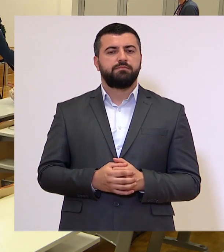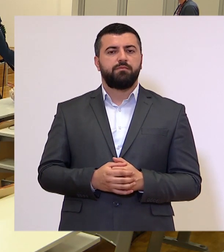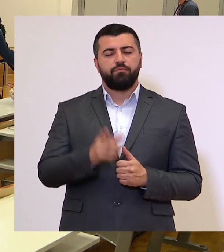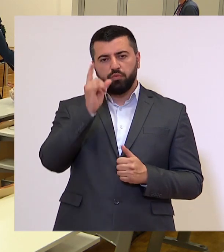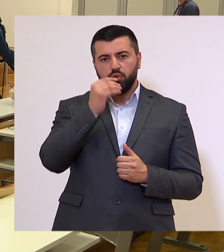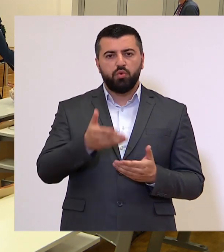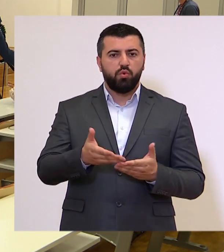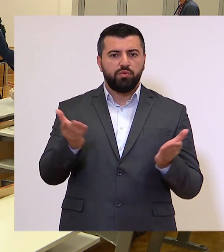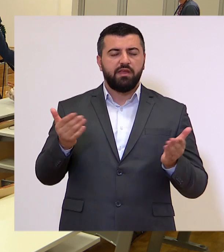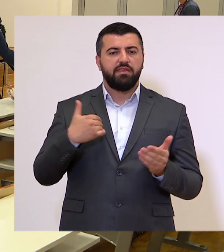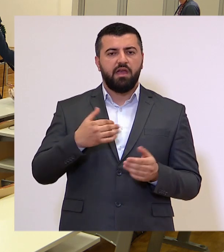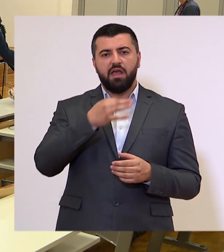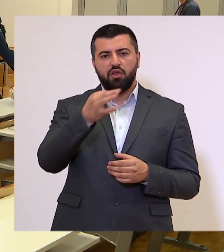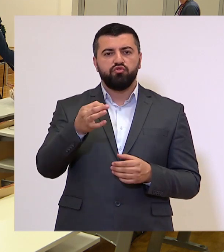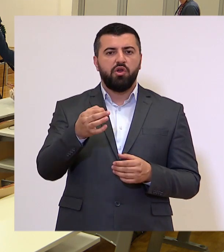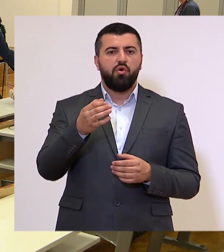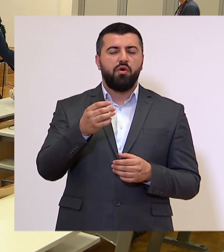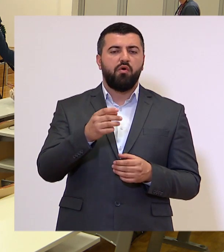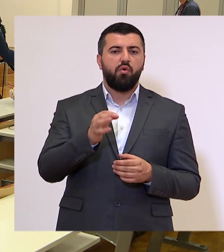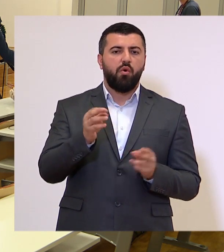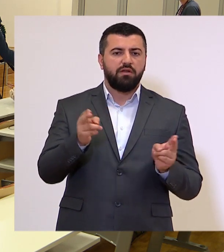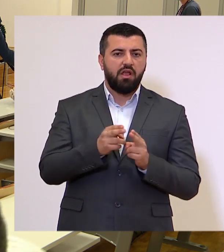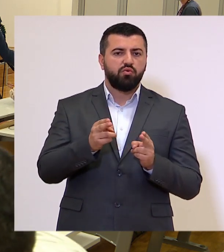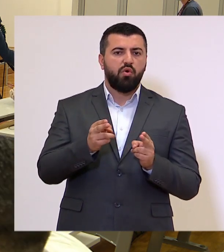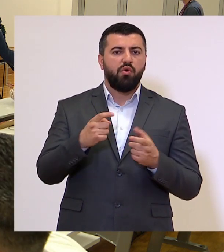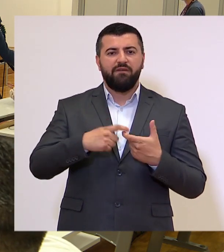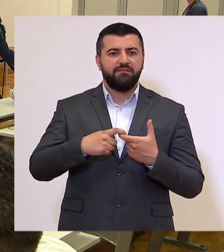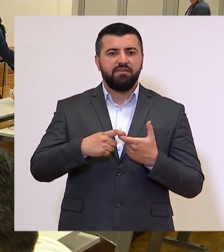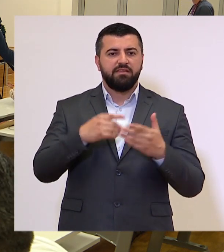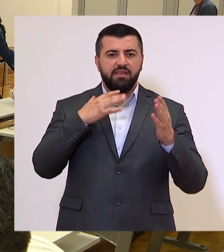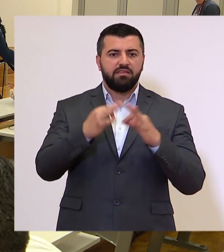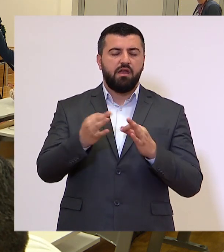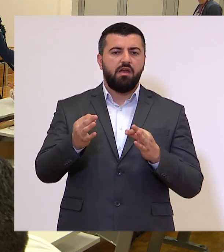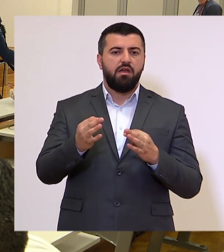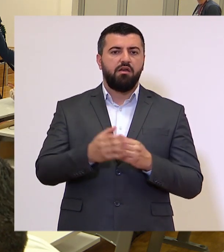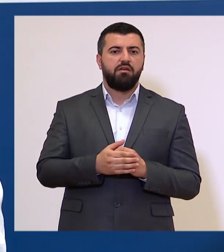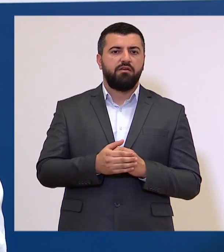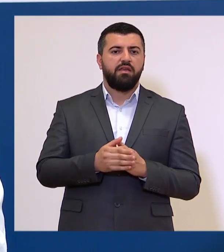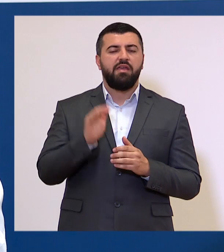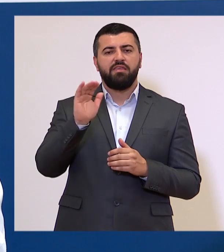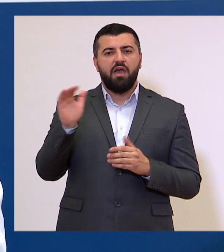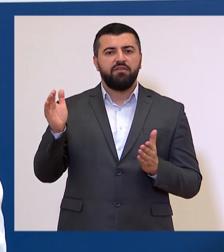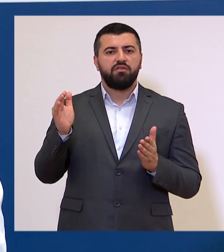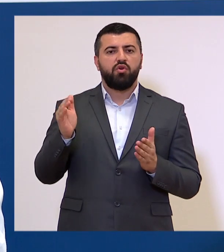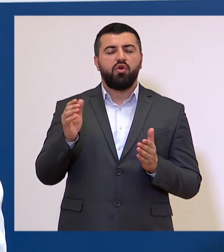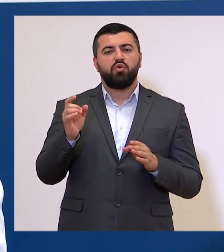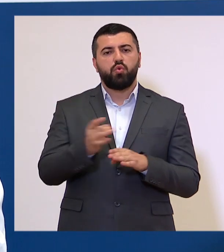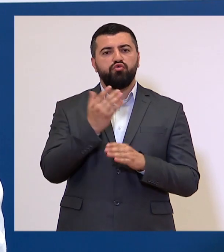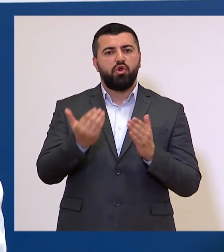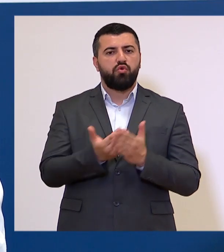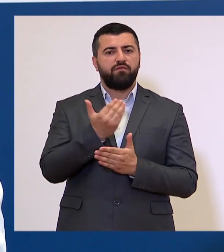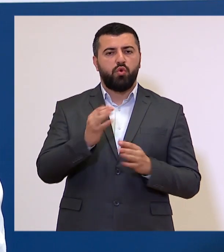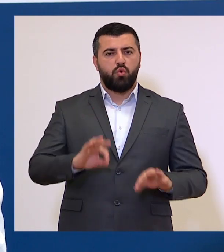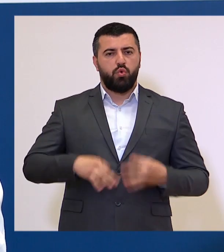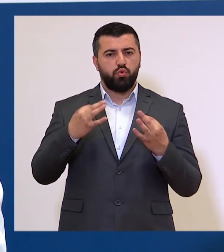Poštovani građani, ja ću reći par riječi o situaciji vezanoj za javljanje novih slučajeva.